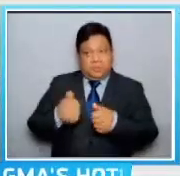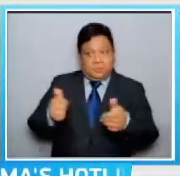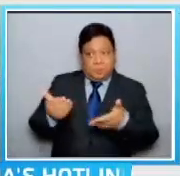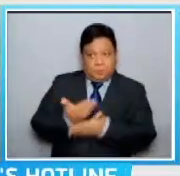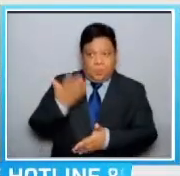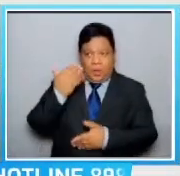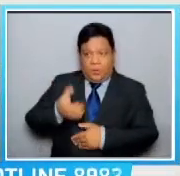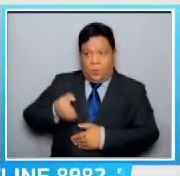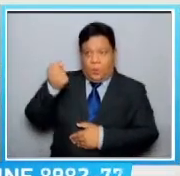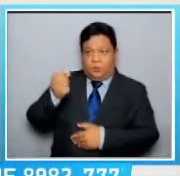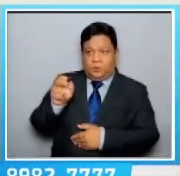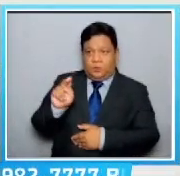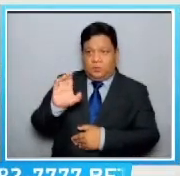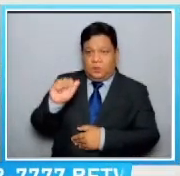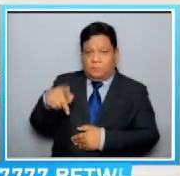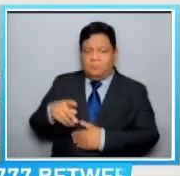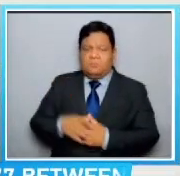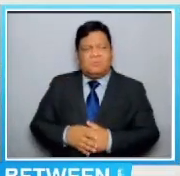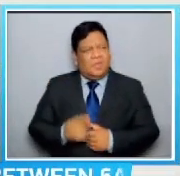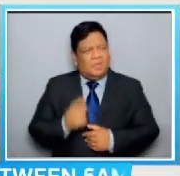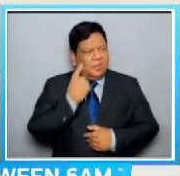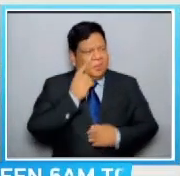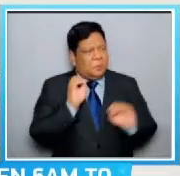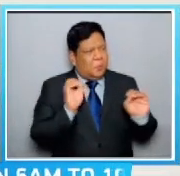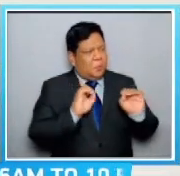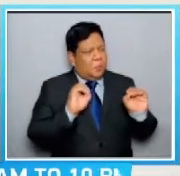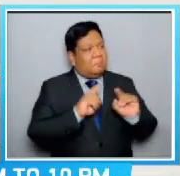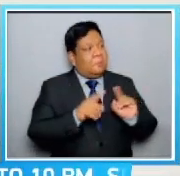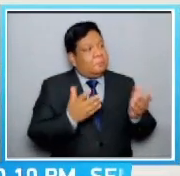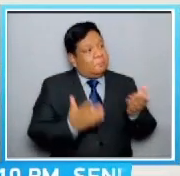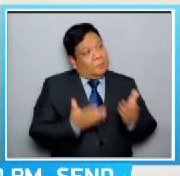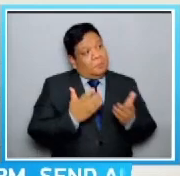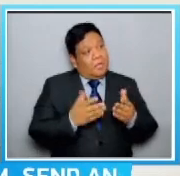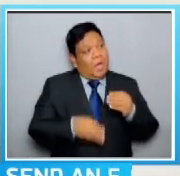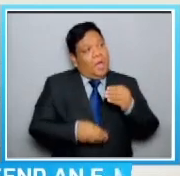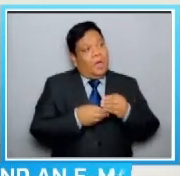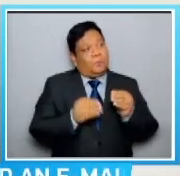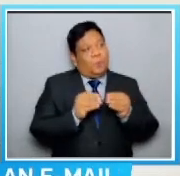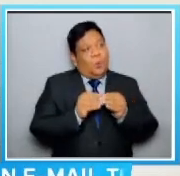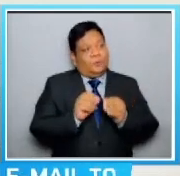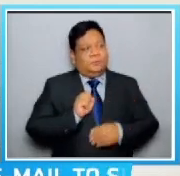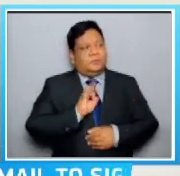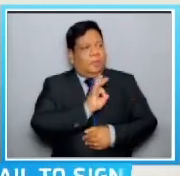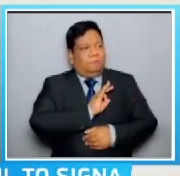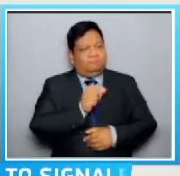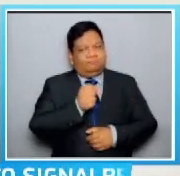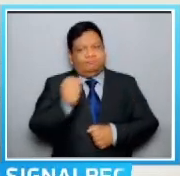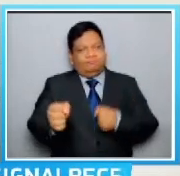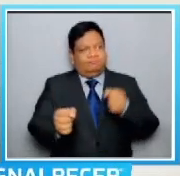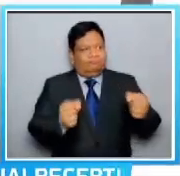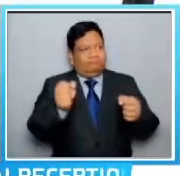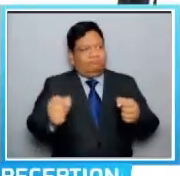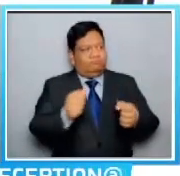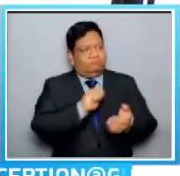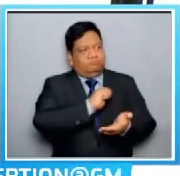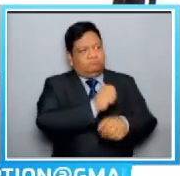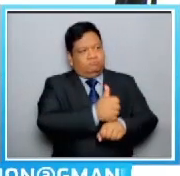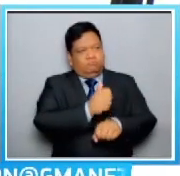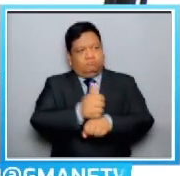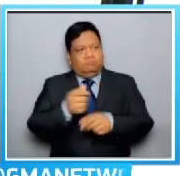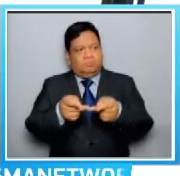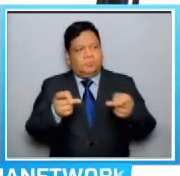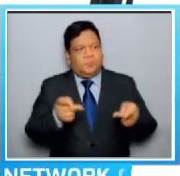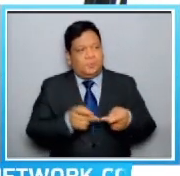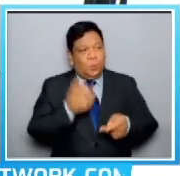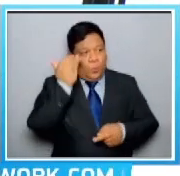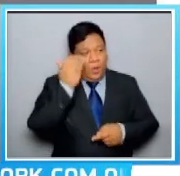no? Kung meron man, siguro yung pagdagdag po natin ng mga kanagdagang tao doon po sa mga mangangailangang mga location. Gawa nga po na